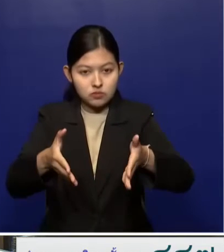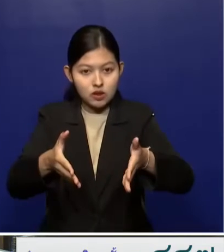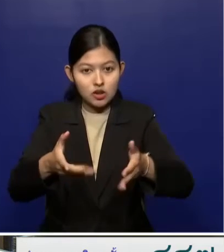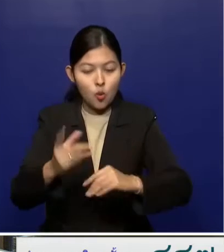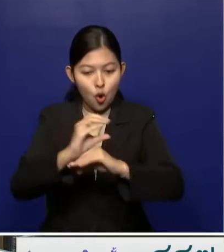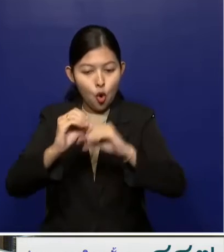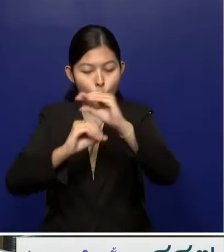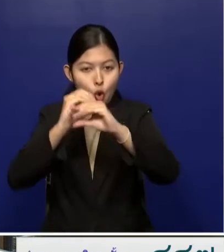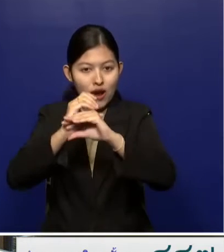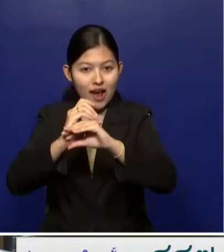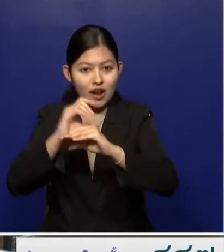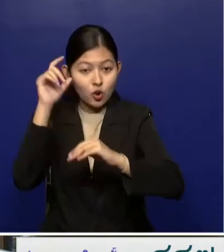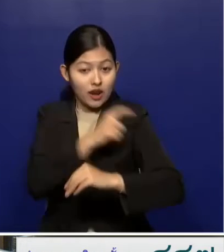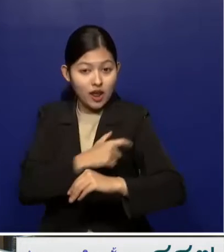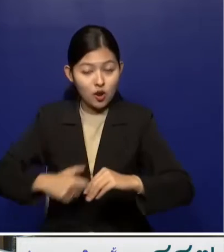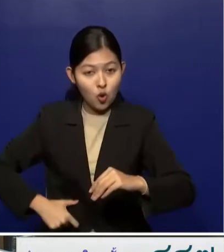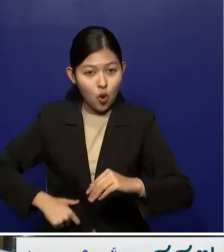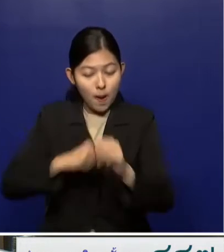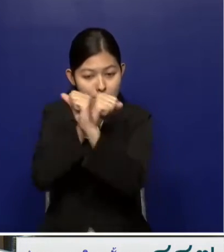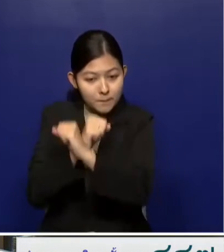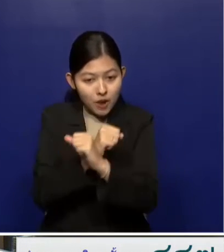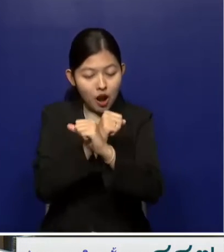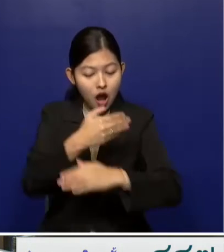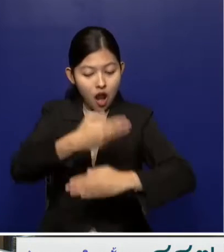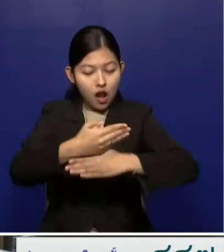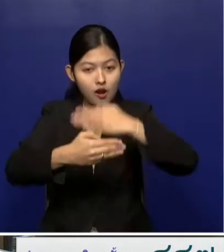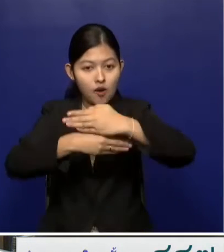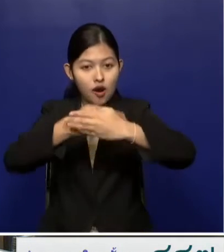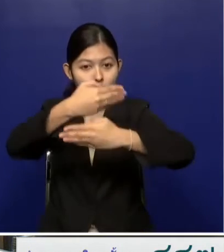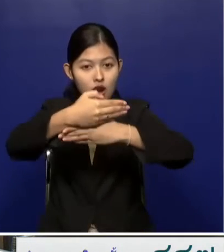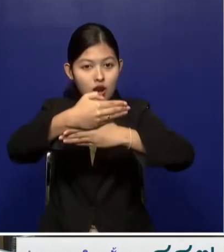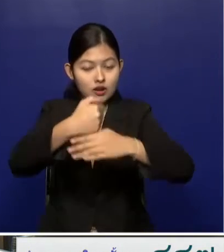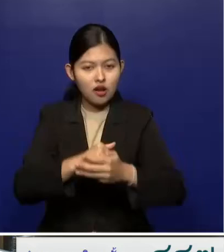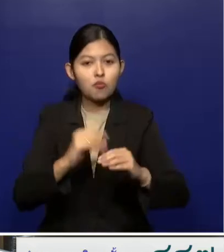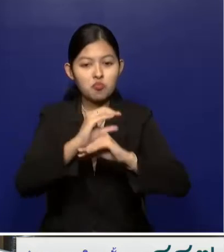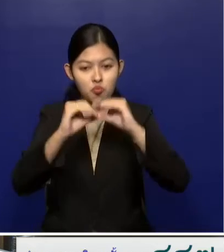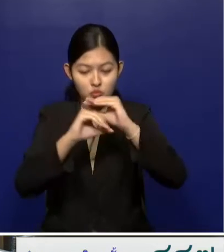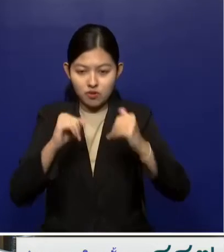บ